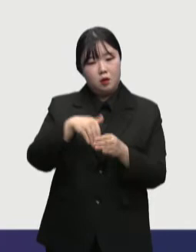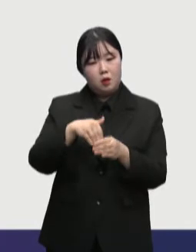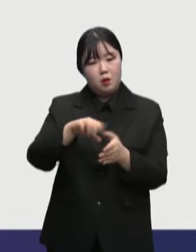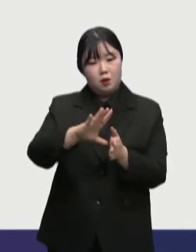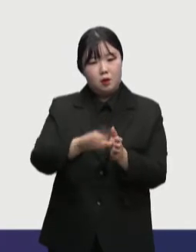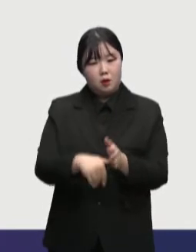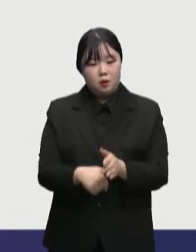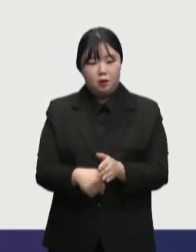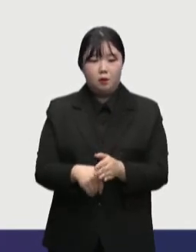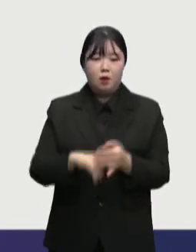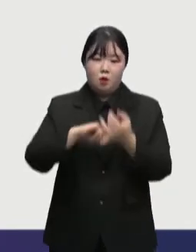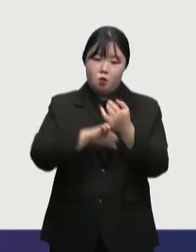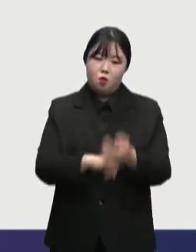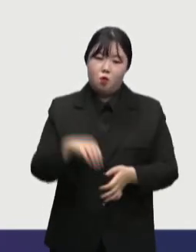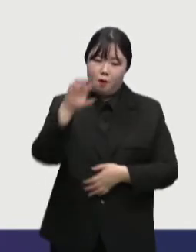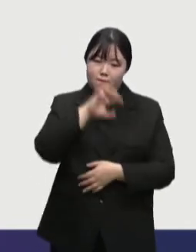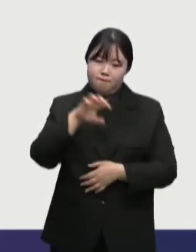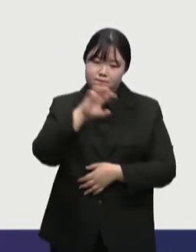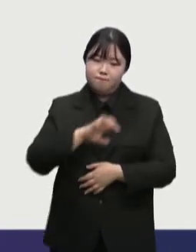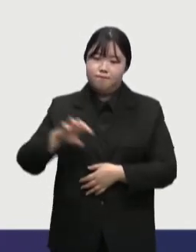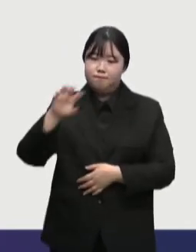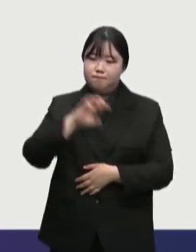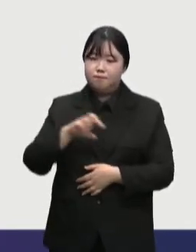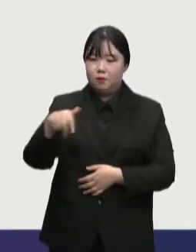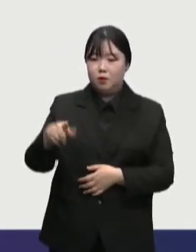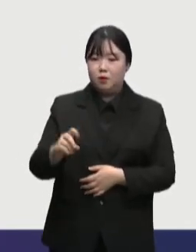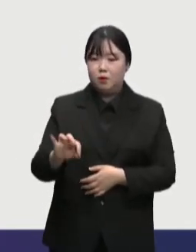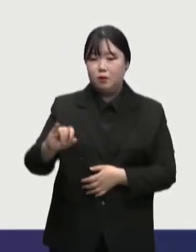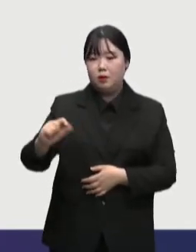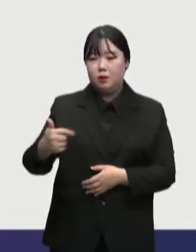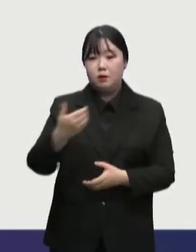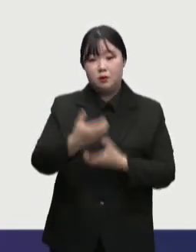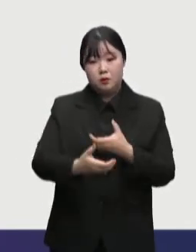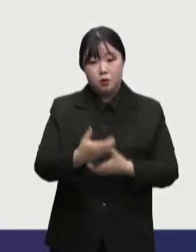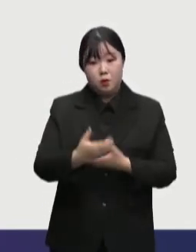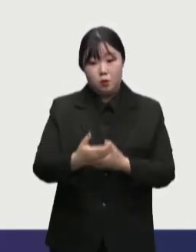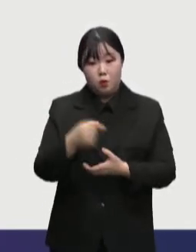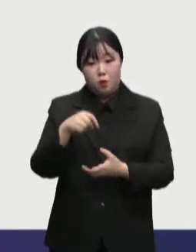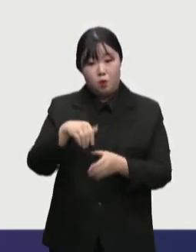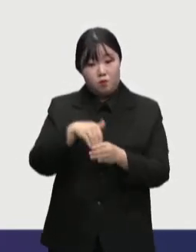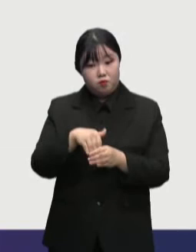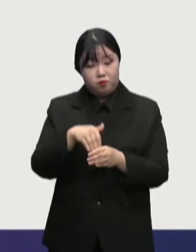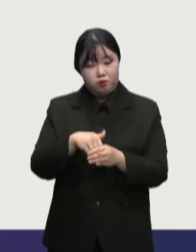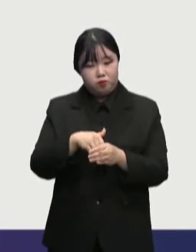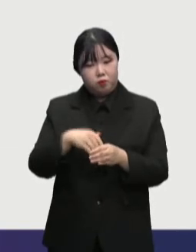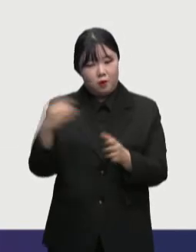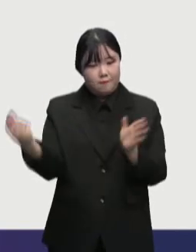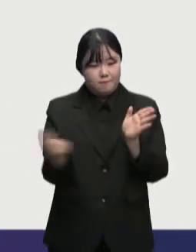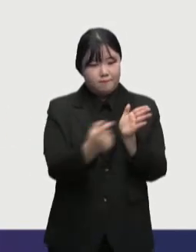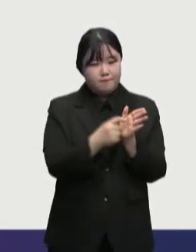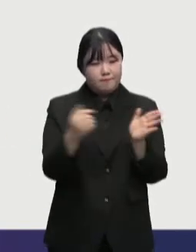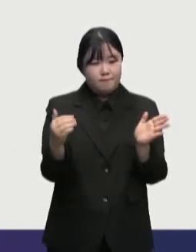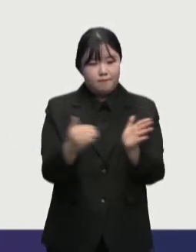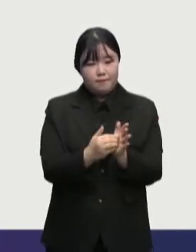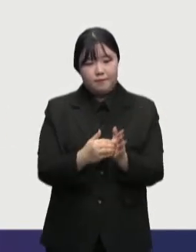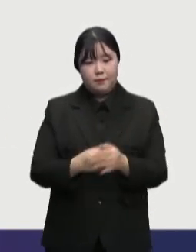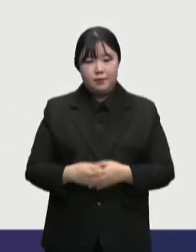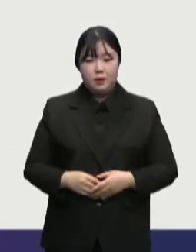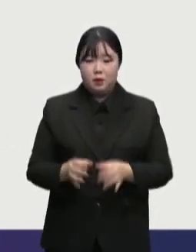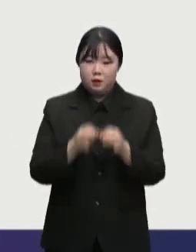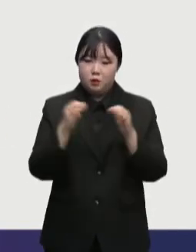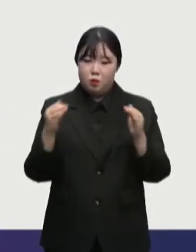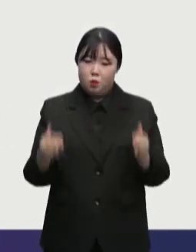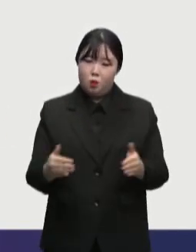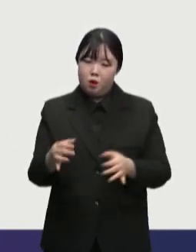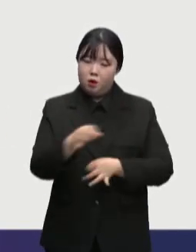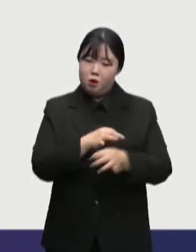공약으로 되풀이됐던 경인철도 지하화는 이번 대선에서도 주요 현안으로 떠올랐으며 그동안 경제적